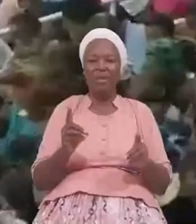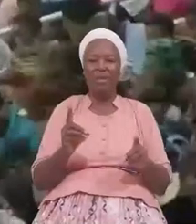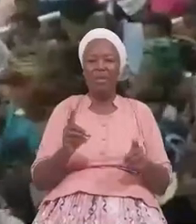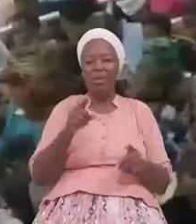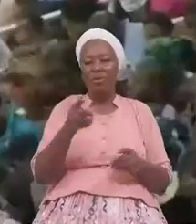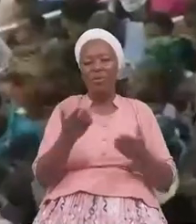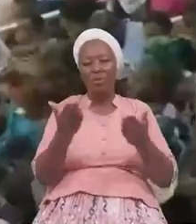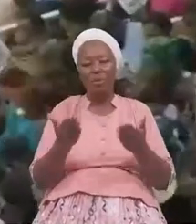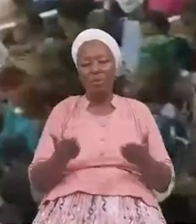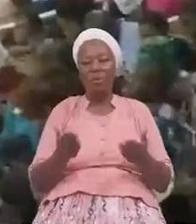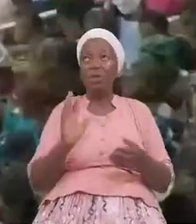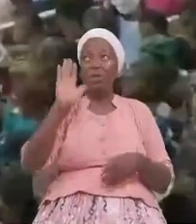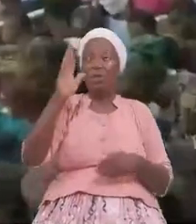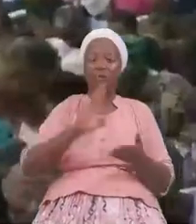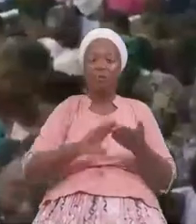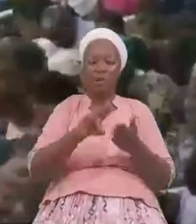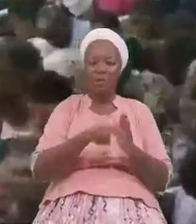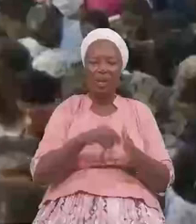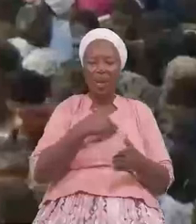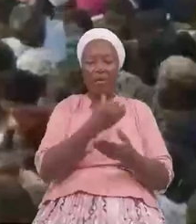Tu veux son pardon et sa libération.